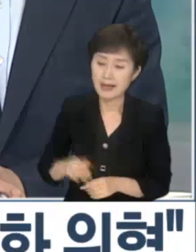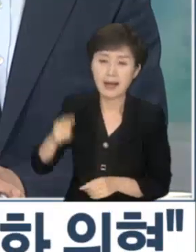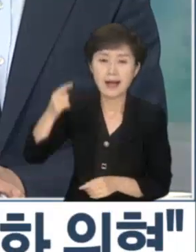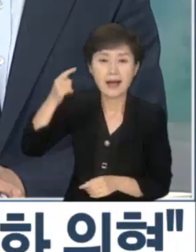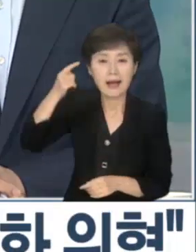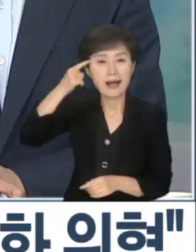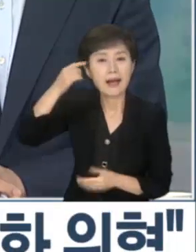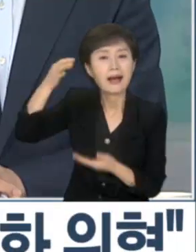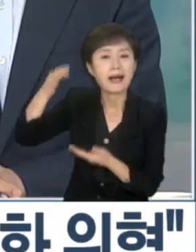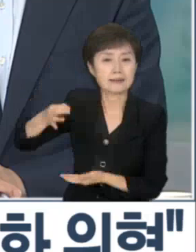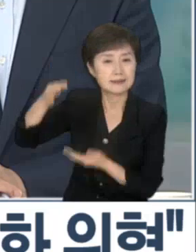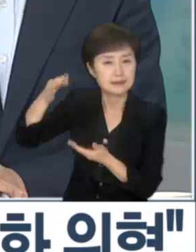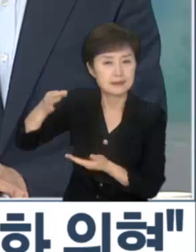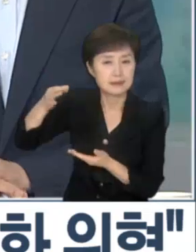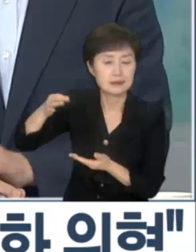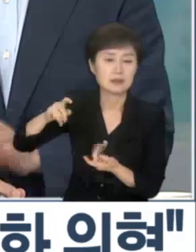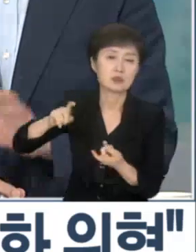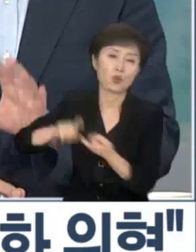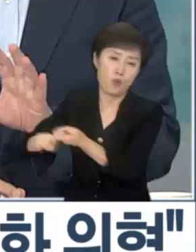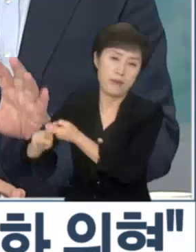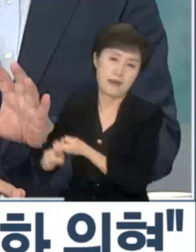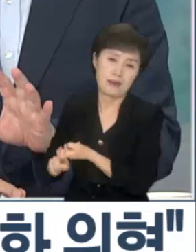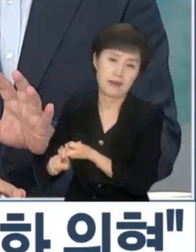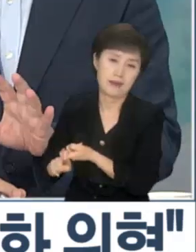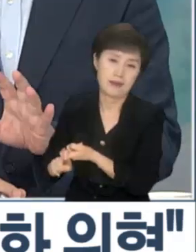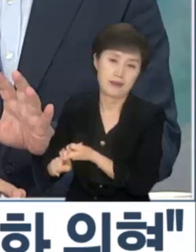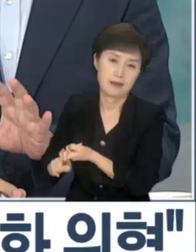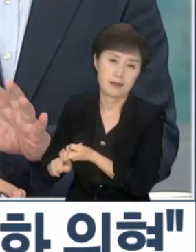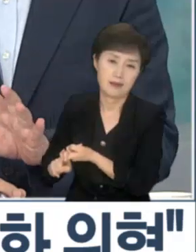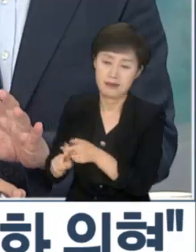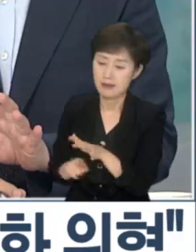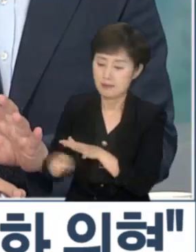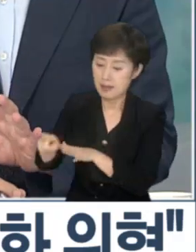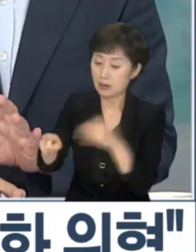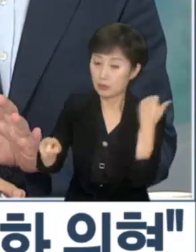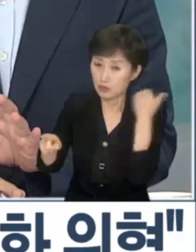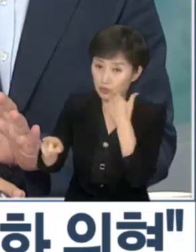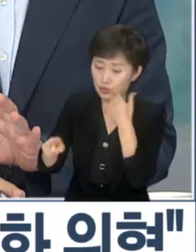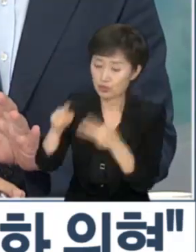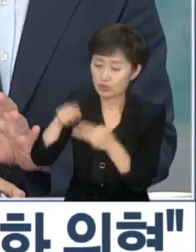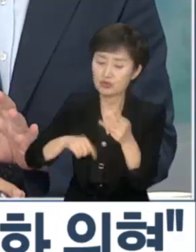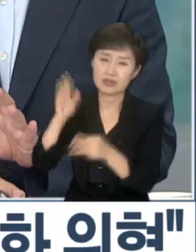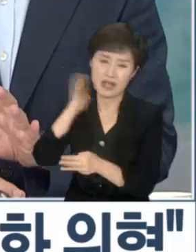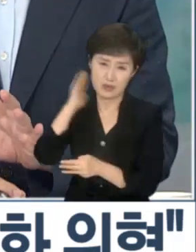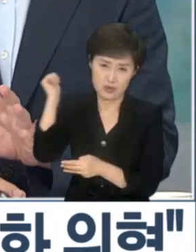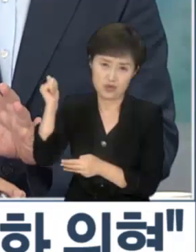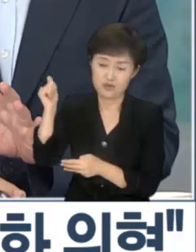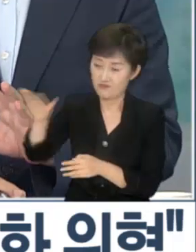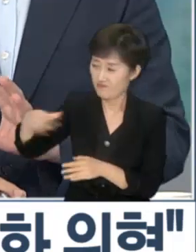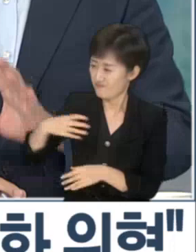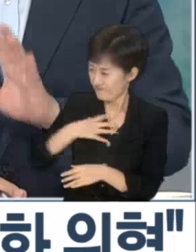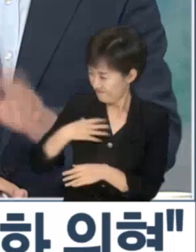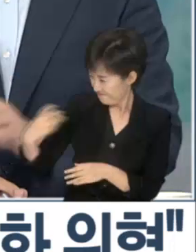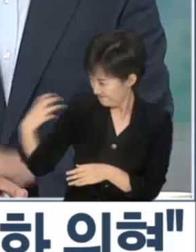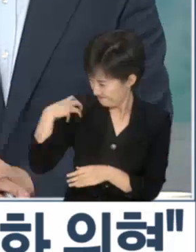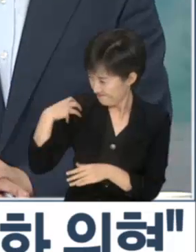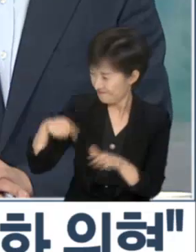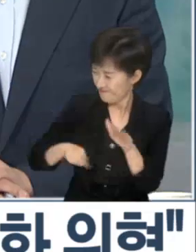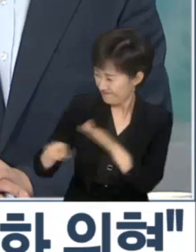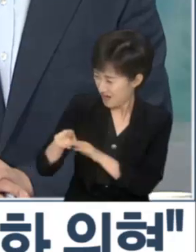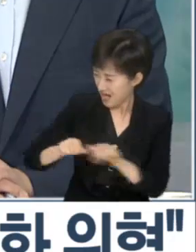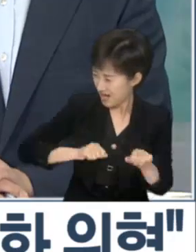얘기하지 않습니까 그 가치 동맹의 행동대장으로 대한민국이서 있어요 윤석열 대통령이 사실상